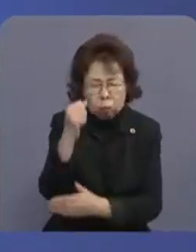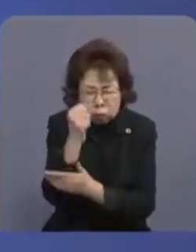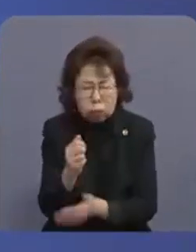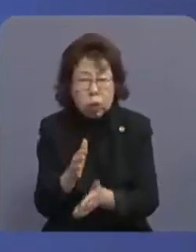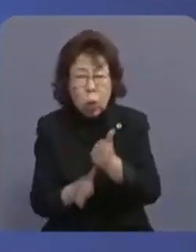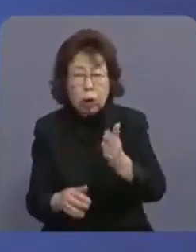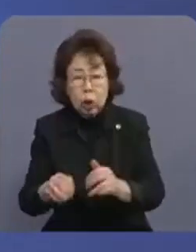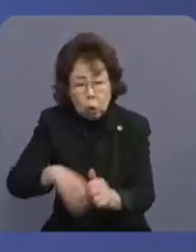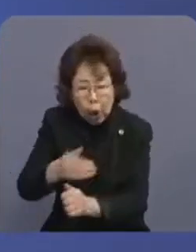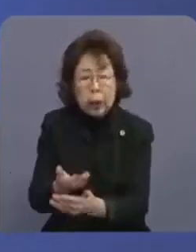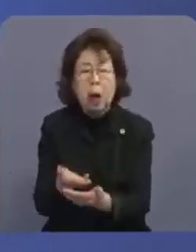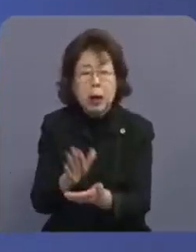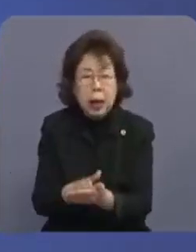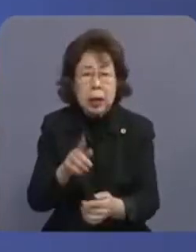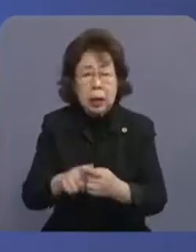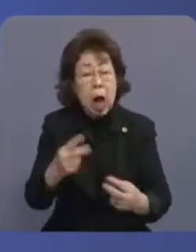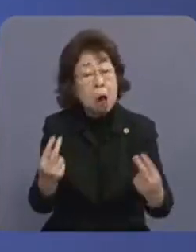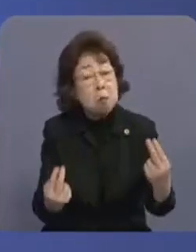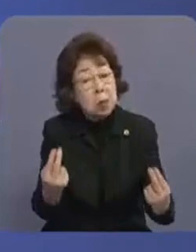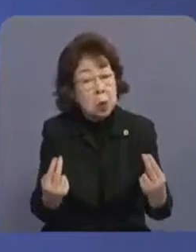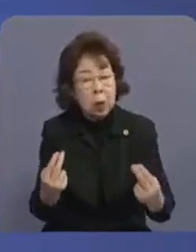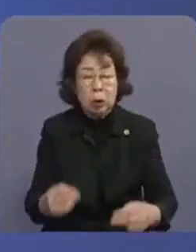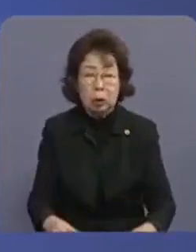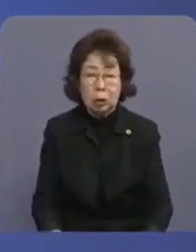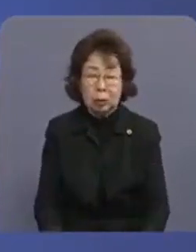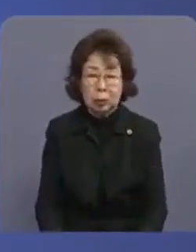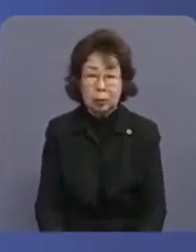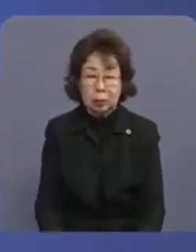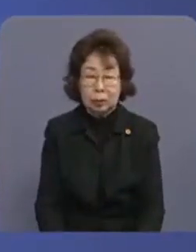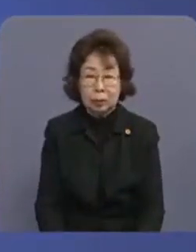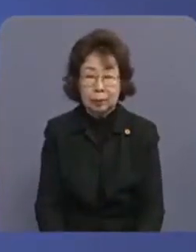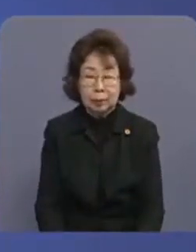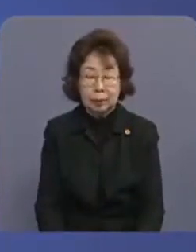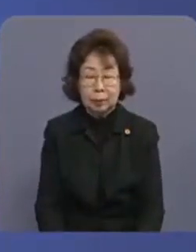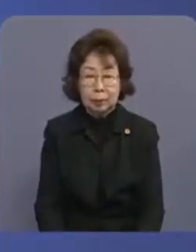황경 개선 공약을 비교 분석했습니다 강혜